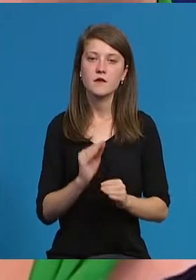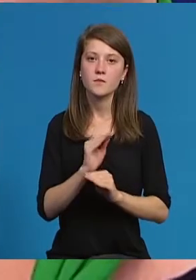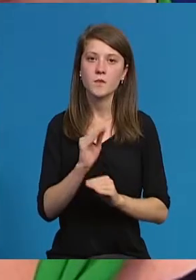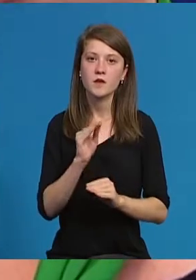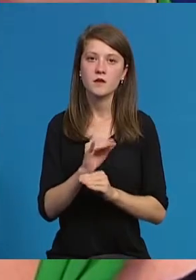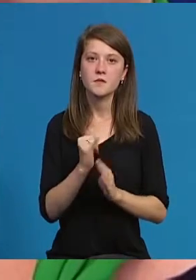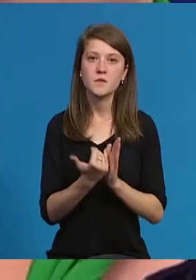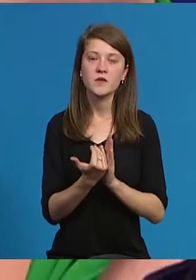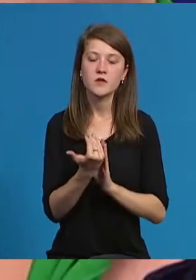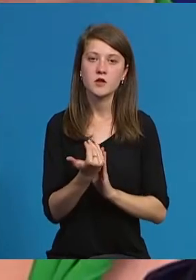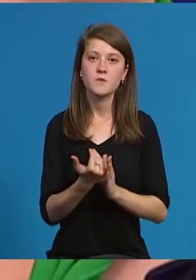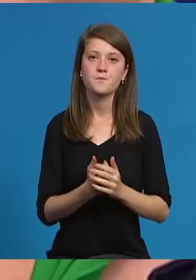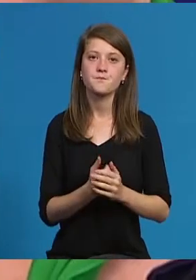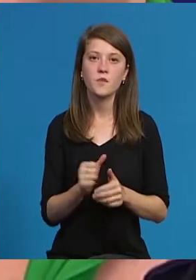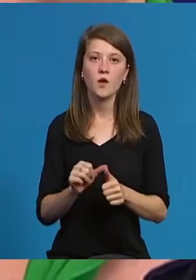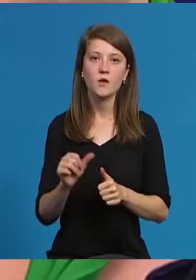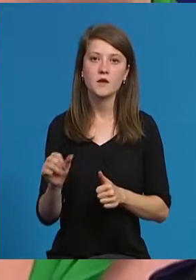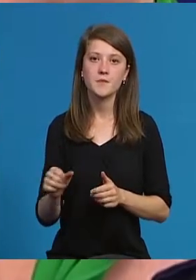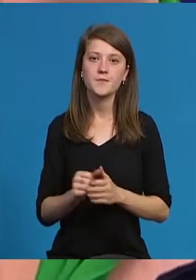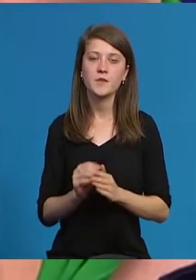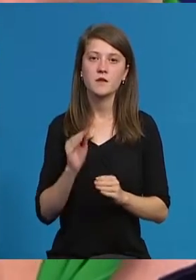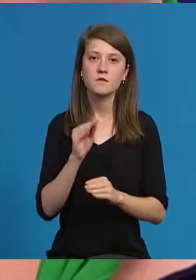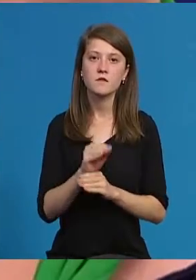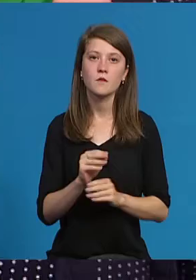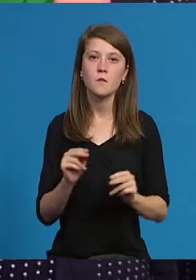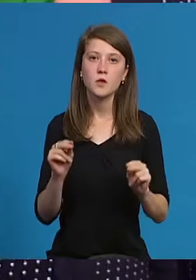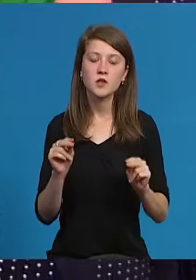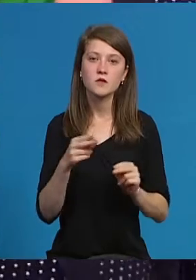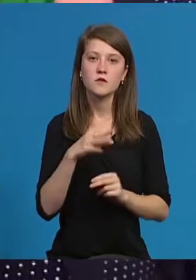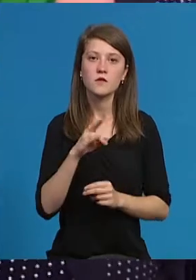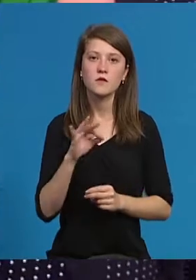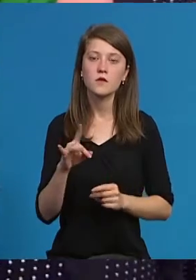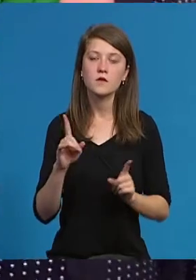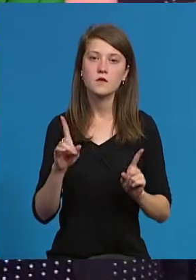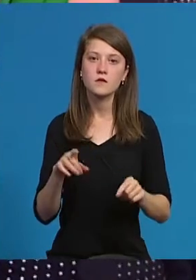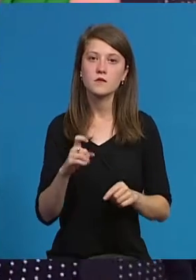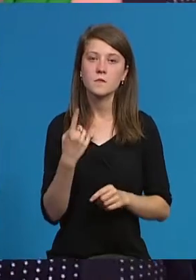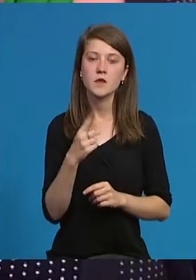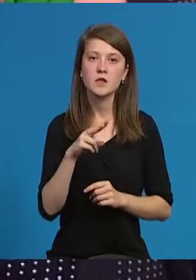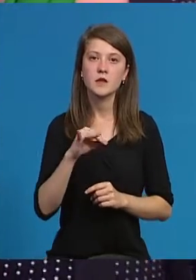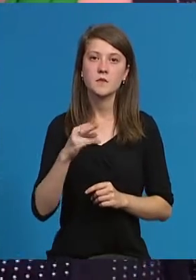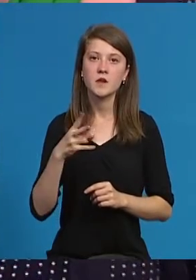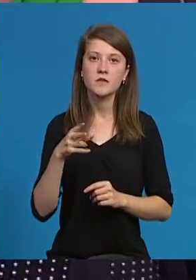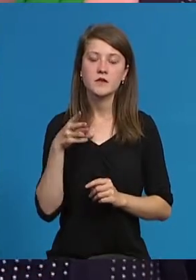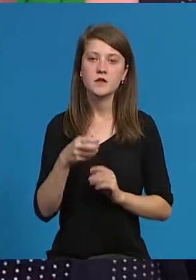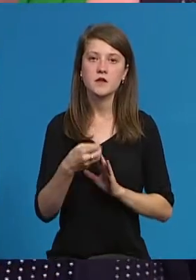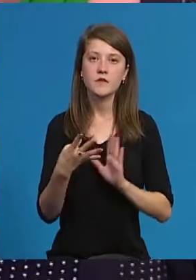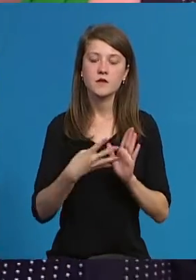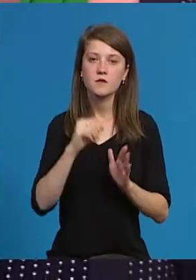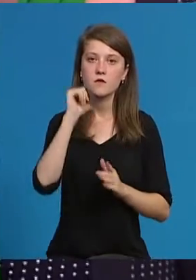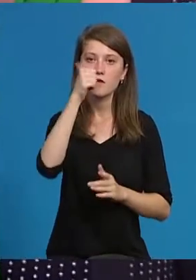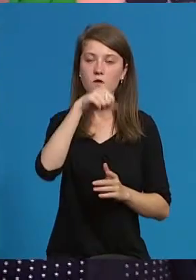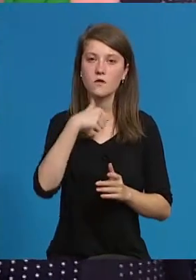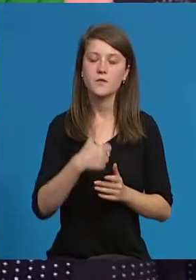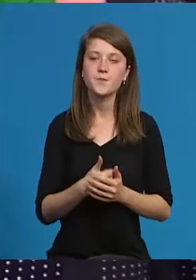і підвищення, окрім надбавки «Почесний донор». Також з 1 липня 2019